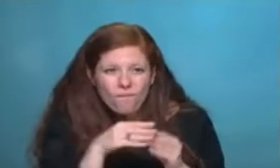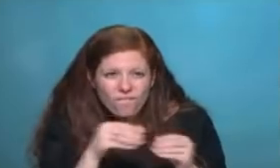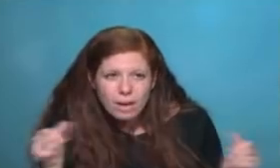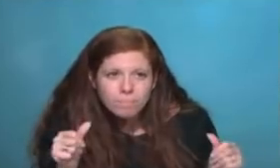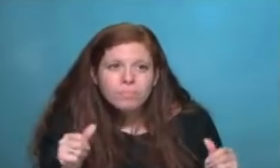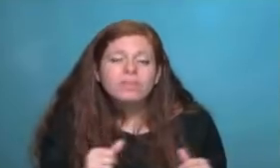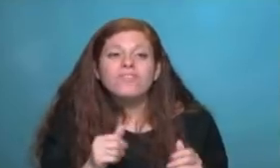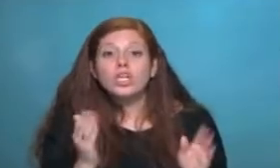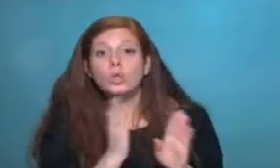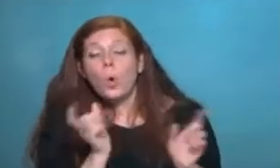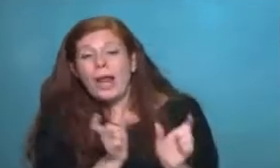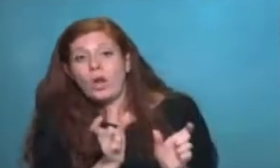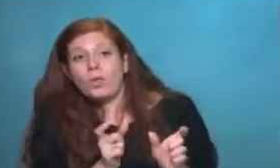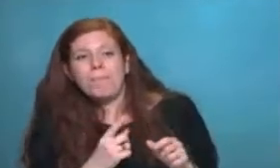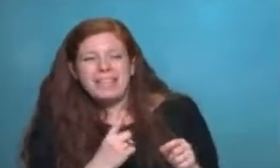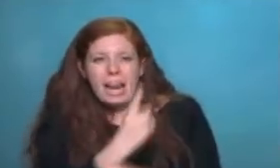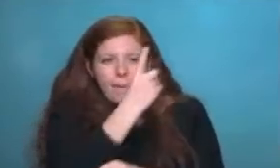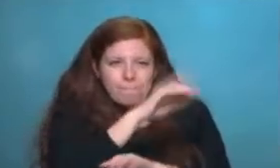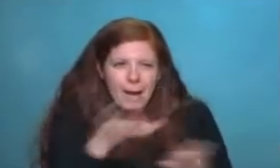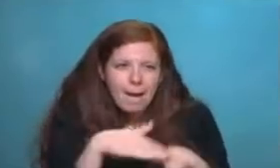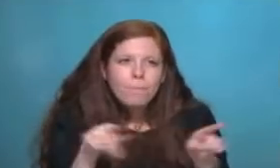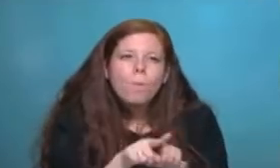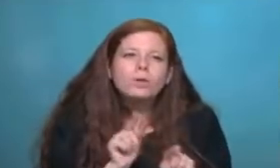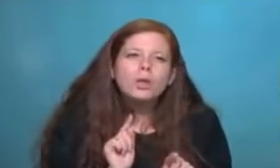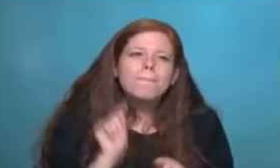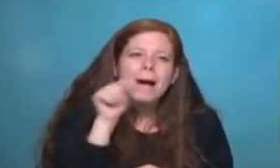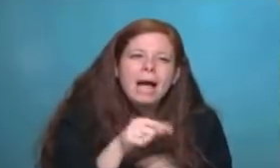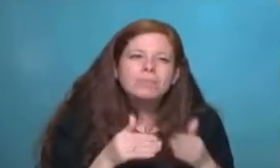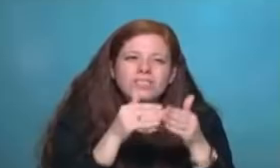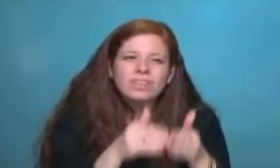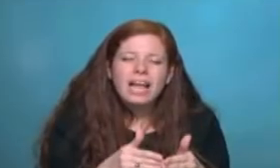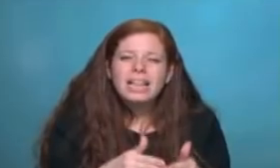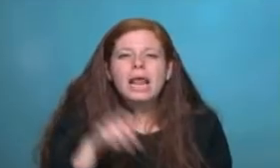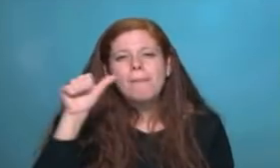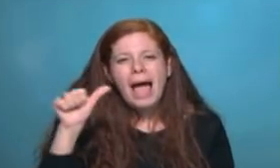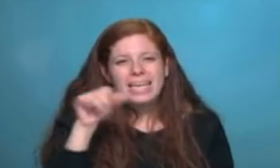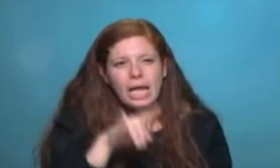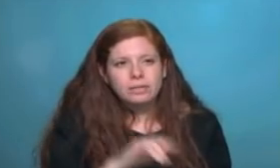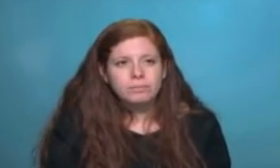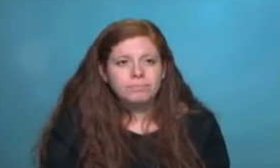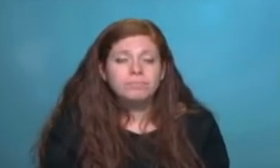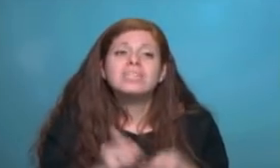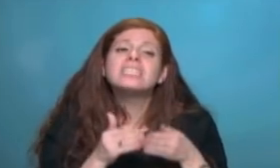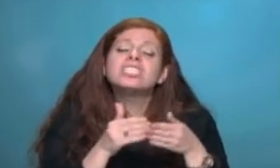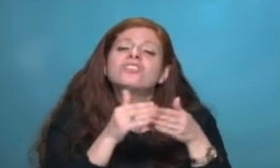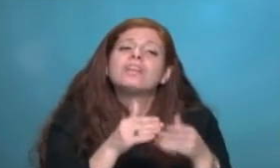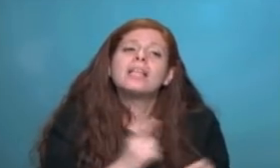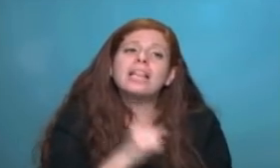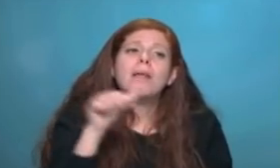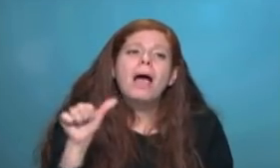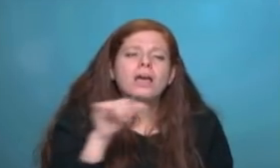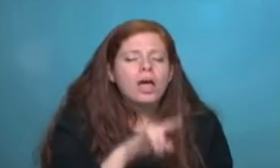והתגוננות מטילי חוף ים, כמו זה שפגע בספינת הטילים אחי חנית. ספינת הטילים אחי חנית ספגה פגיעה